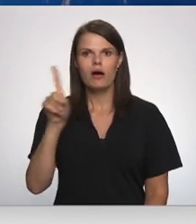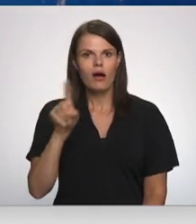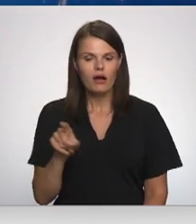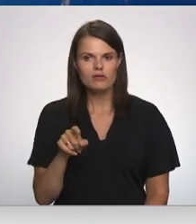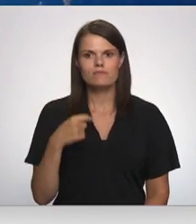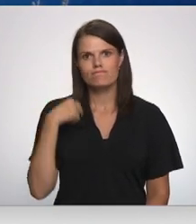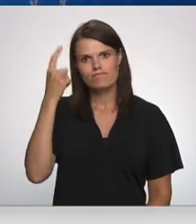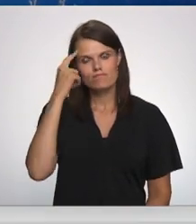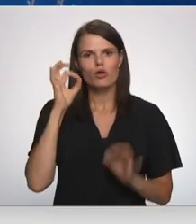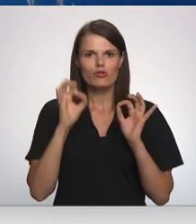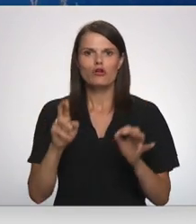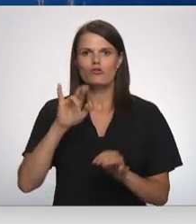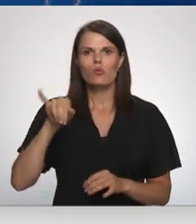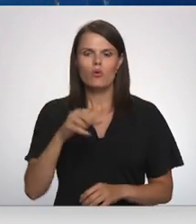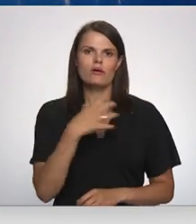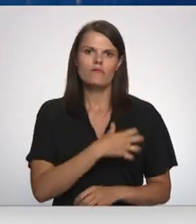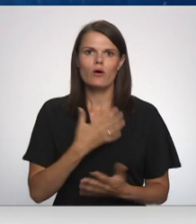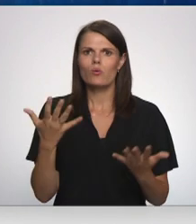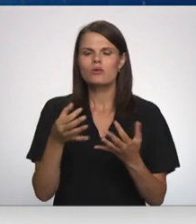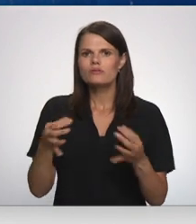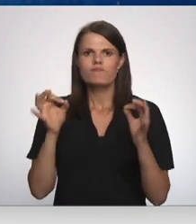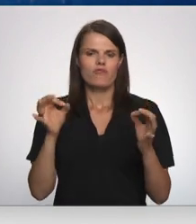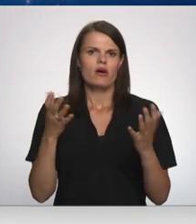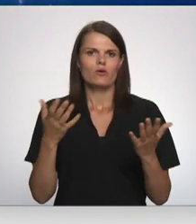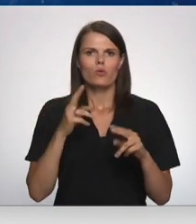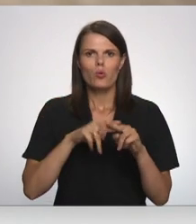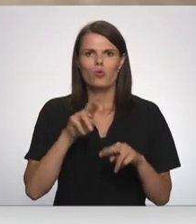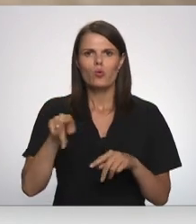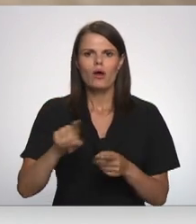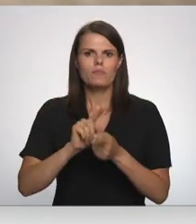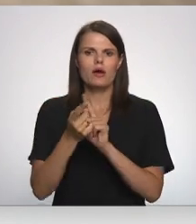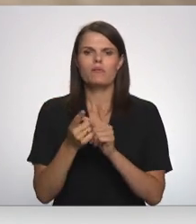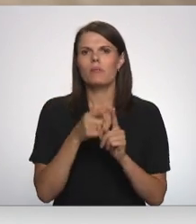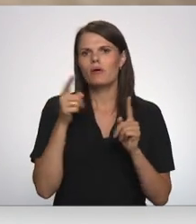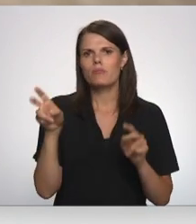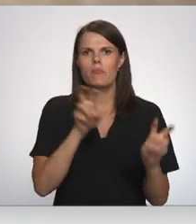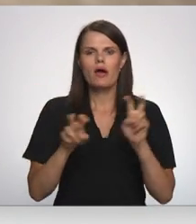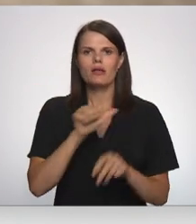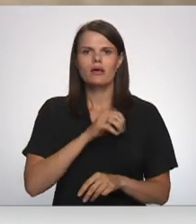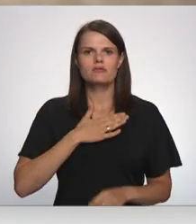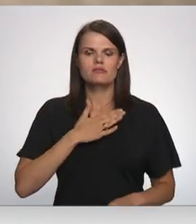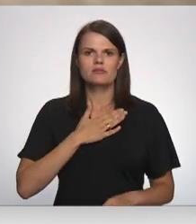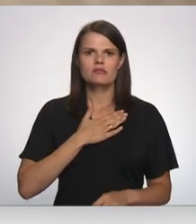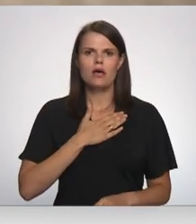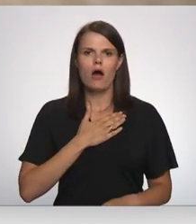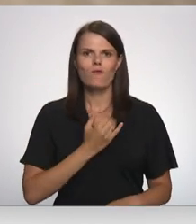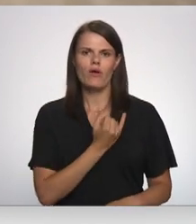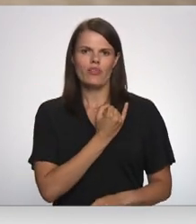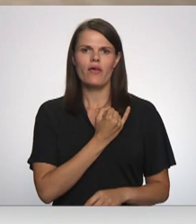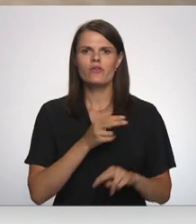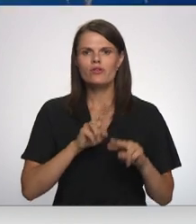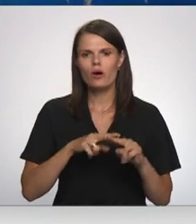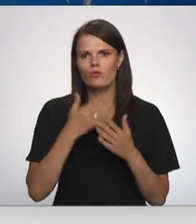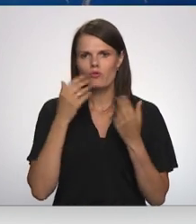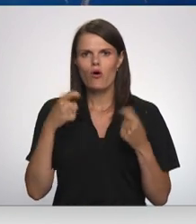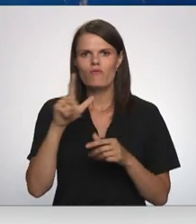arī atradās un joprojām atrodās tādā transformācijas procesā, meklē savu identitāti, ja vairs nav tas lielā